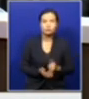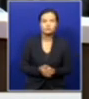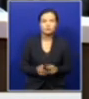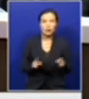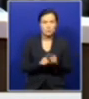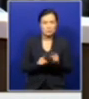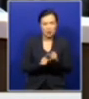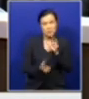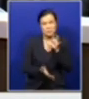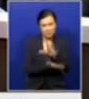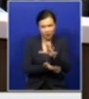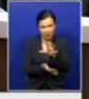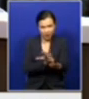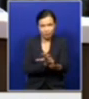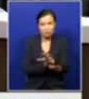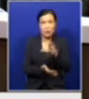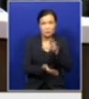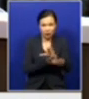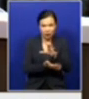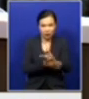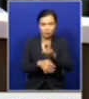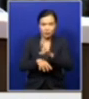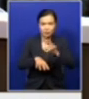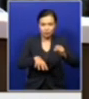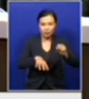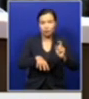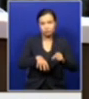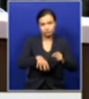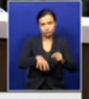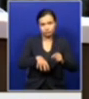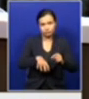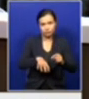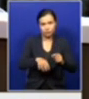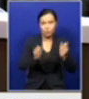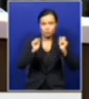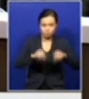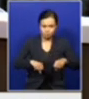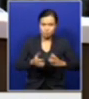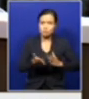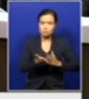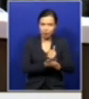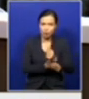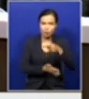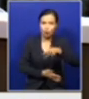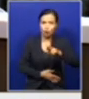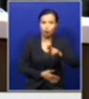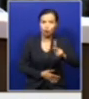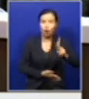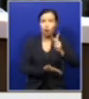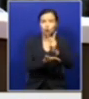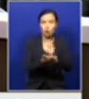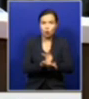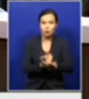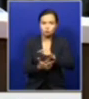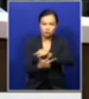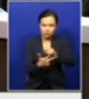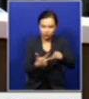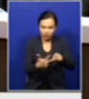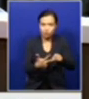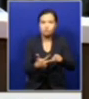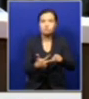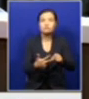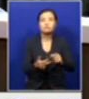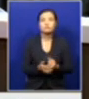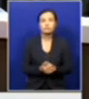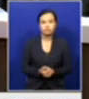บบังคับทางอ้อมค่ะให้รัฐสภาแห่งนี้ค่ะต้องอนุมัติพรก.กู้เงินฉบับนี้ทั้งฉบับท